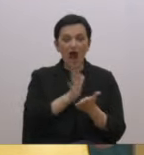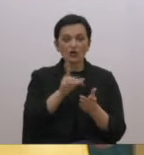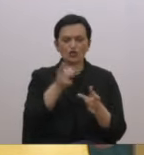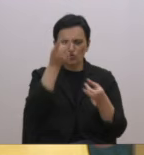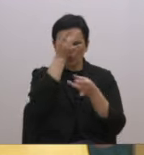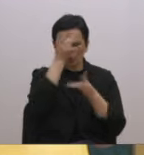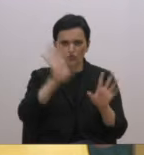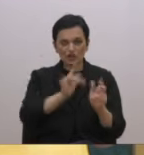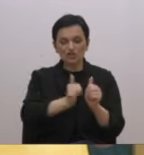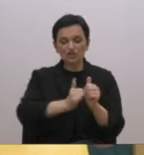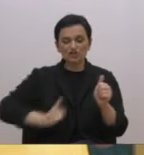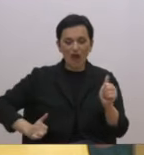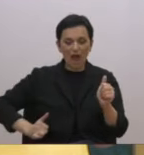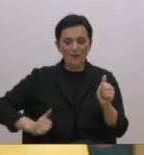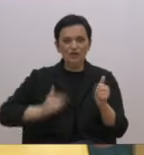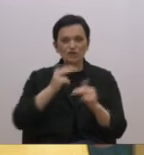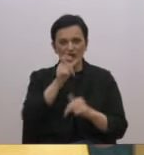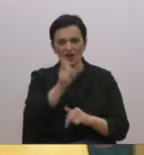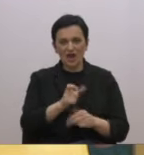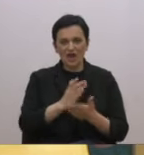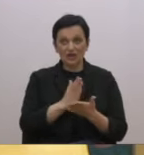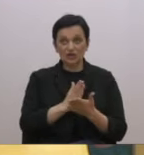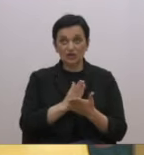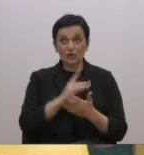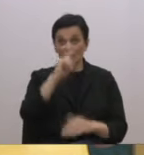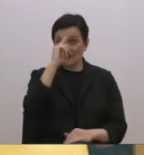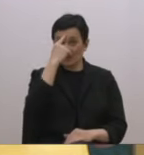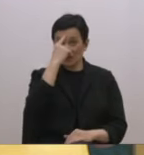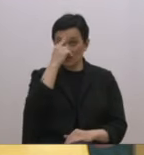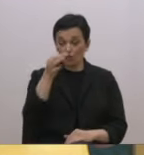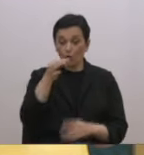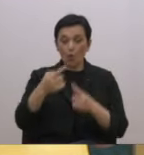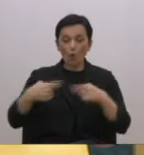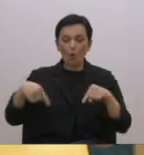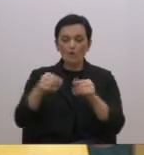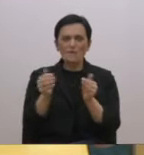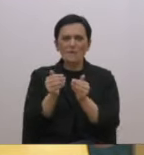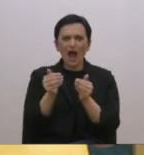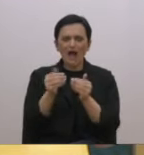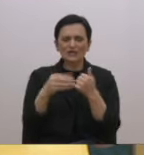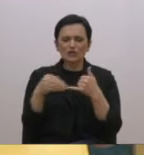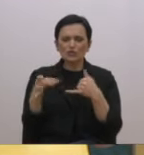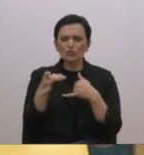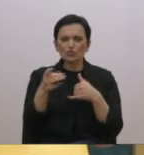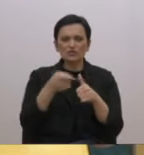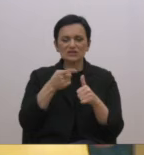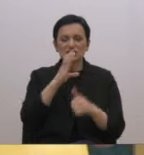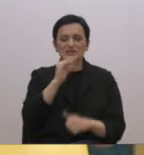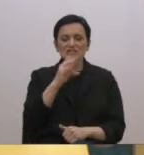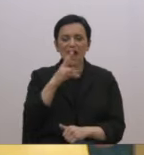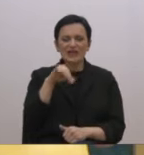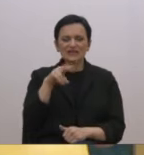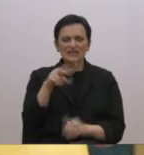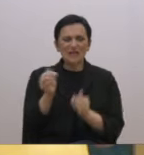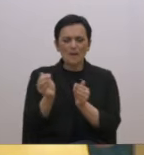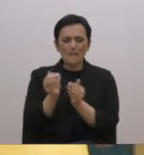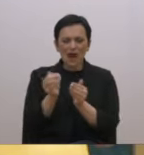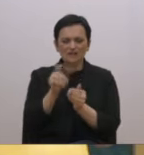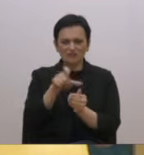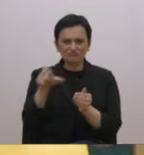და ჩამორჩენილი და ბარბაროსი ერი. ინდოეთის ოკეანეში არის პატარა კუნძული სანტინელა, სადაც პატარა ტომი